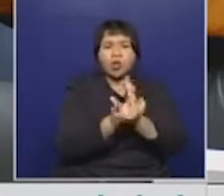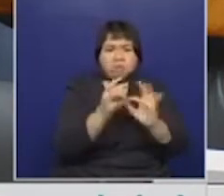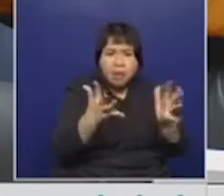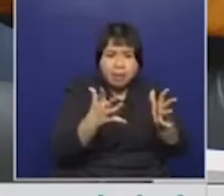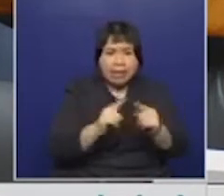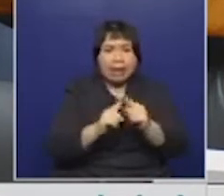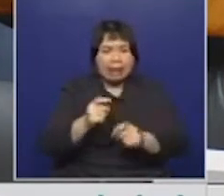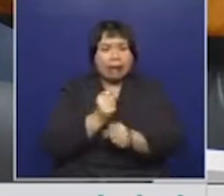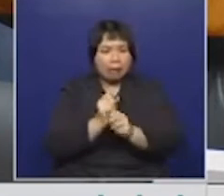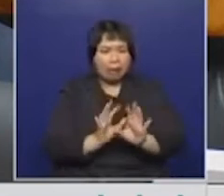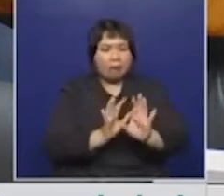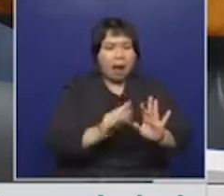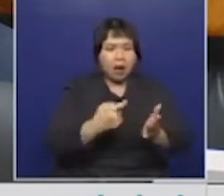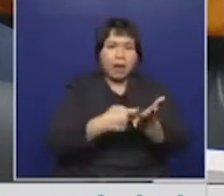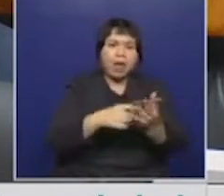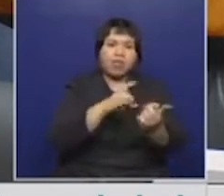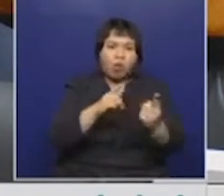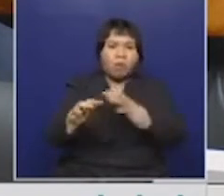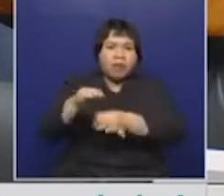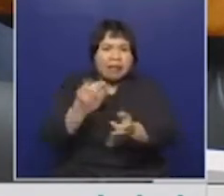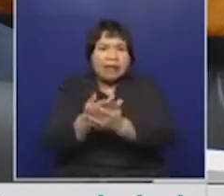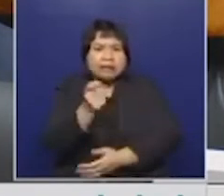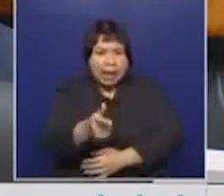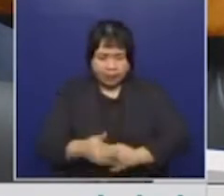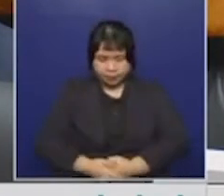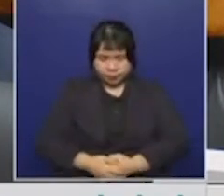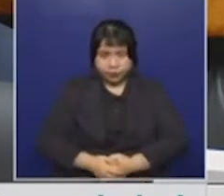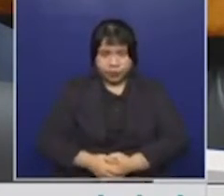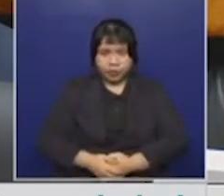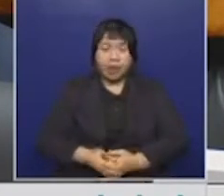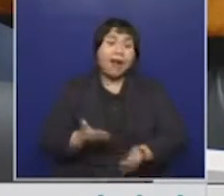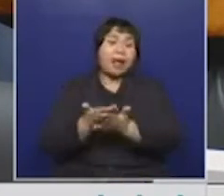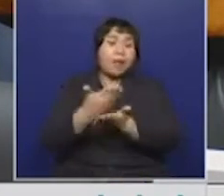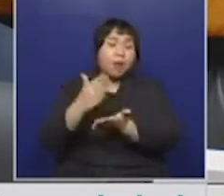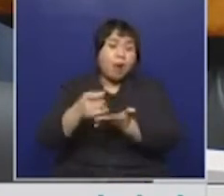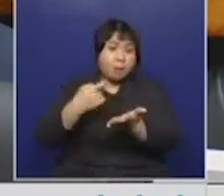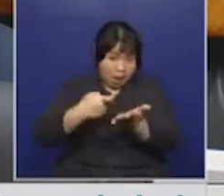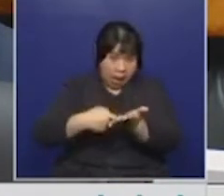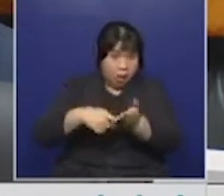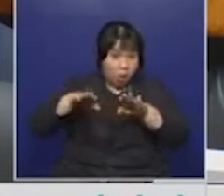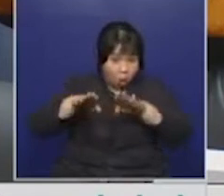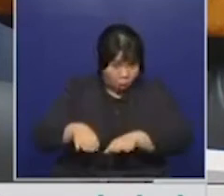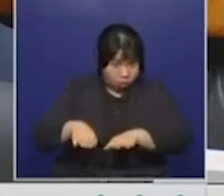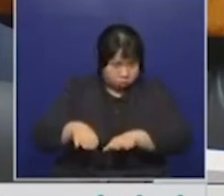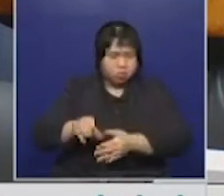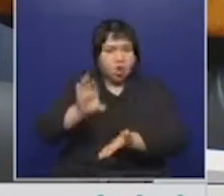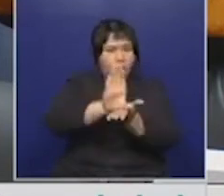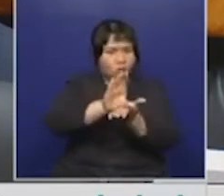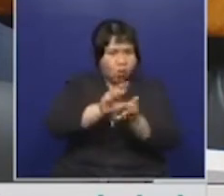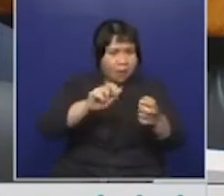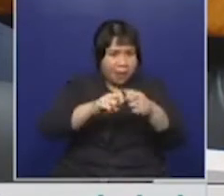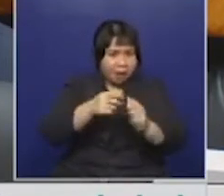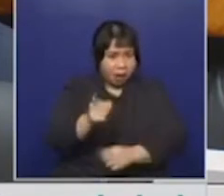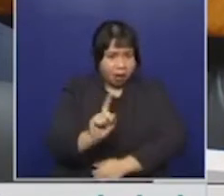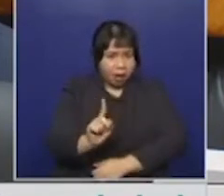แต่ก็ต้องทำภาระไปให้กันสังคมจ่ายแทนการลดเงินประกันสังคมจะเป็นผลร้ายครั้งที่ 2แก่กองทุนประกันสังคมหรือ